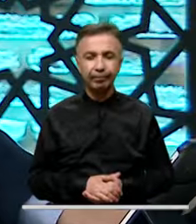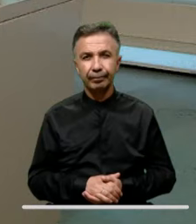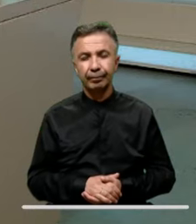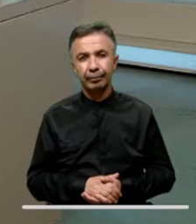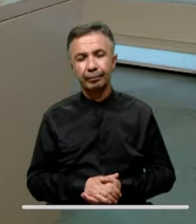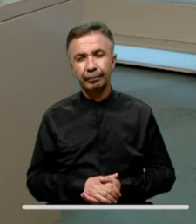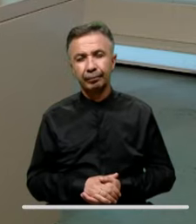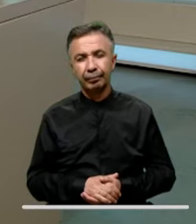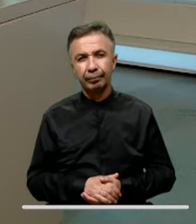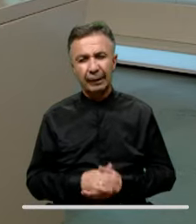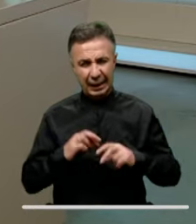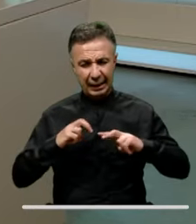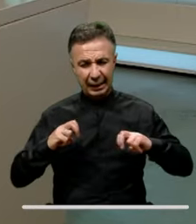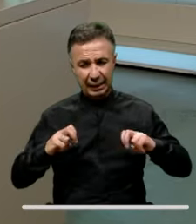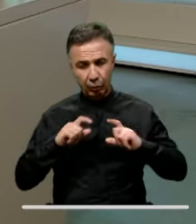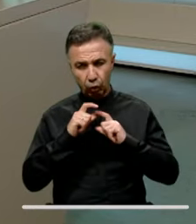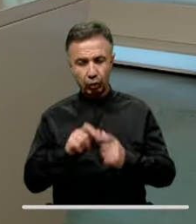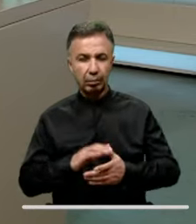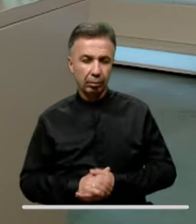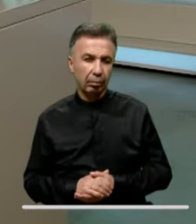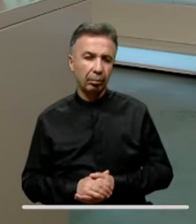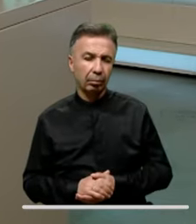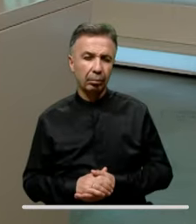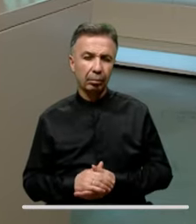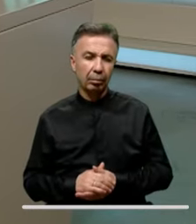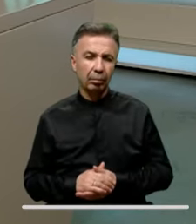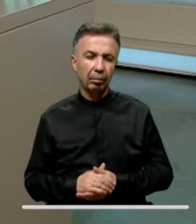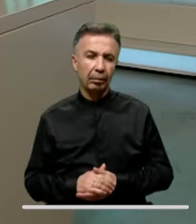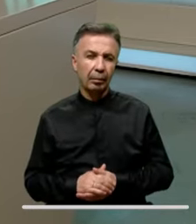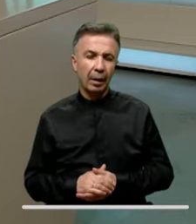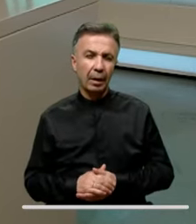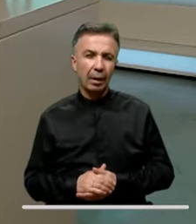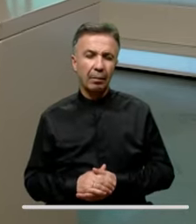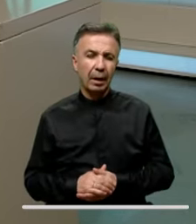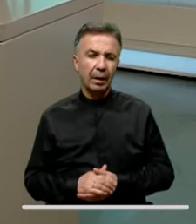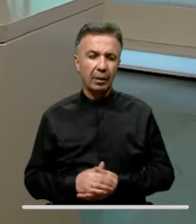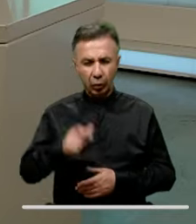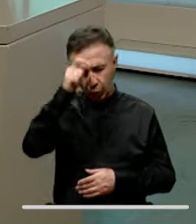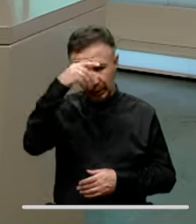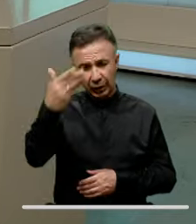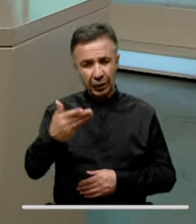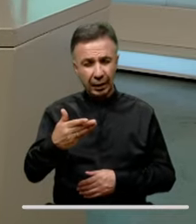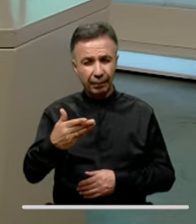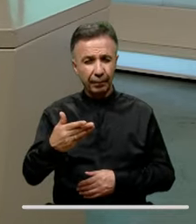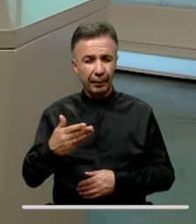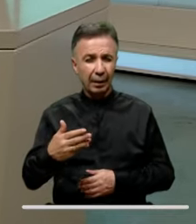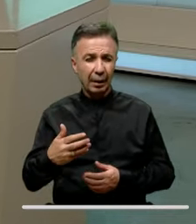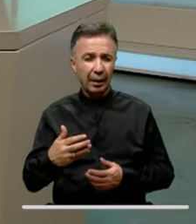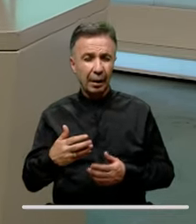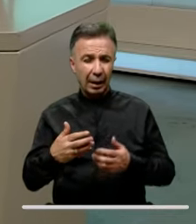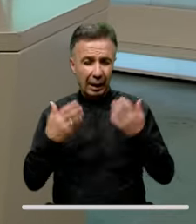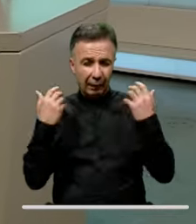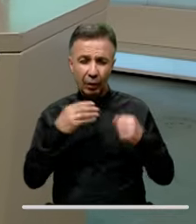Bu biraz daha kapsayıcı bir soru. Bu yılda ilk defa yapacakmış Zekeriya Bey. Ümit ederiz ki tabii biz Diyanet